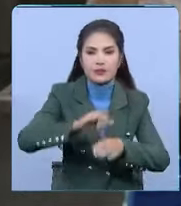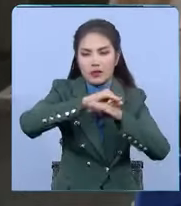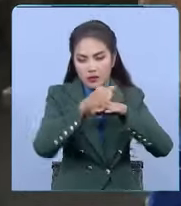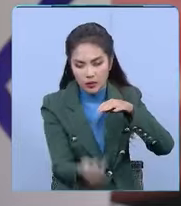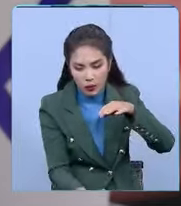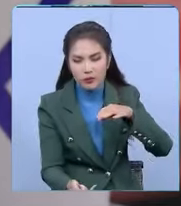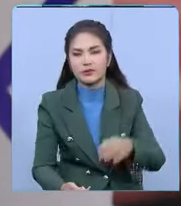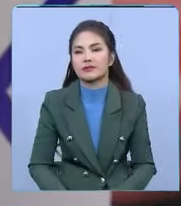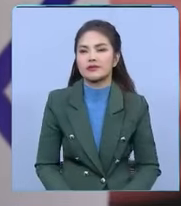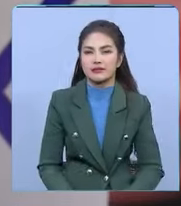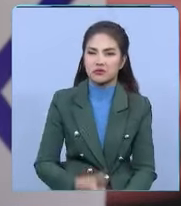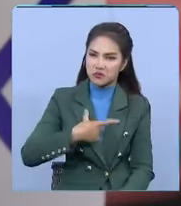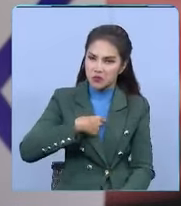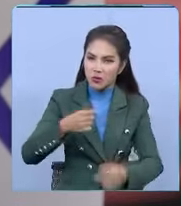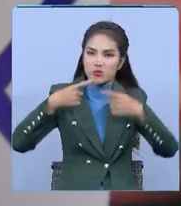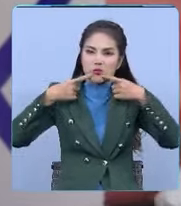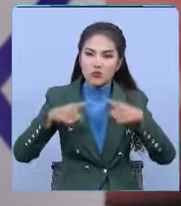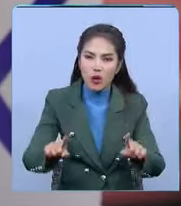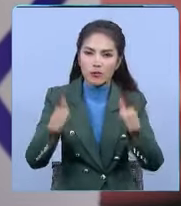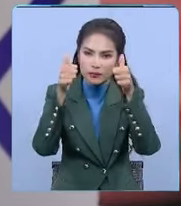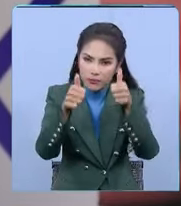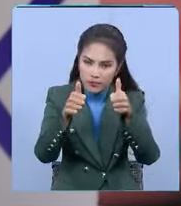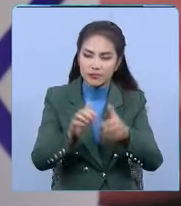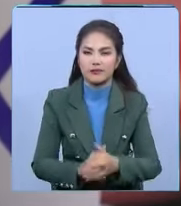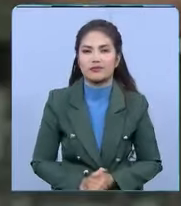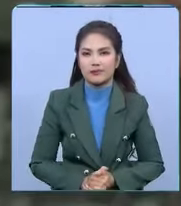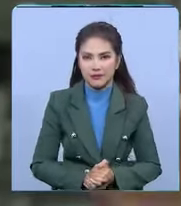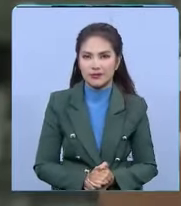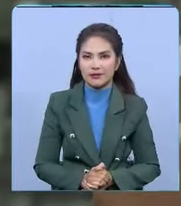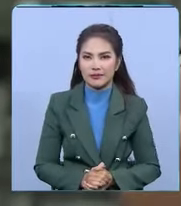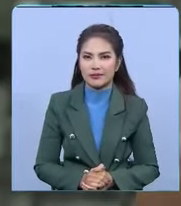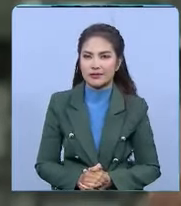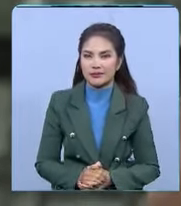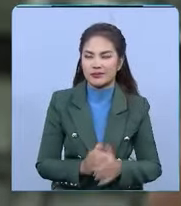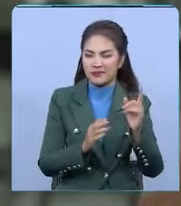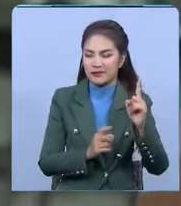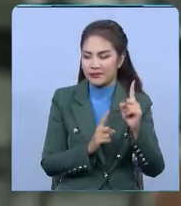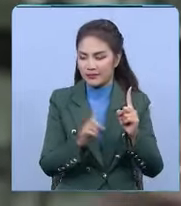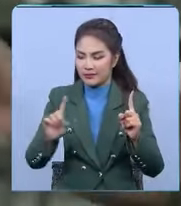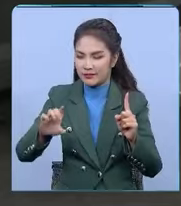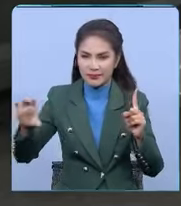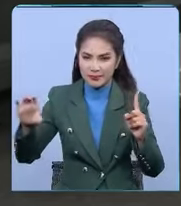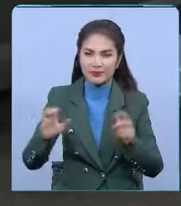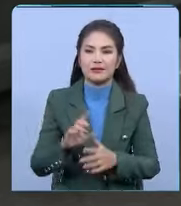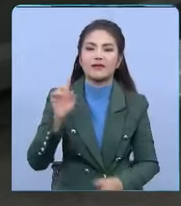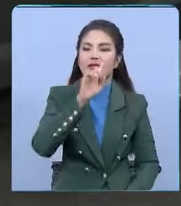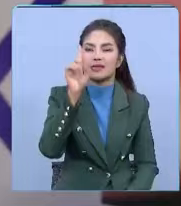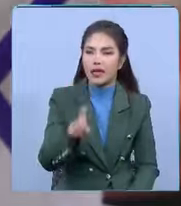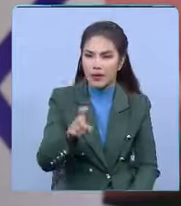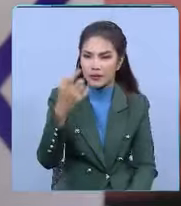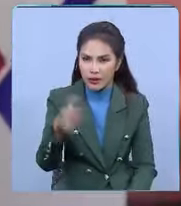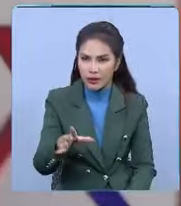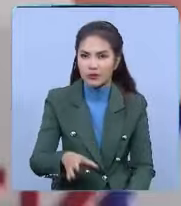โอ้แต่ผมชอบคำตอบของท่านมากกว่าชักคำเฉลยของผมนะฮะคนที่1คนที่100เพราะอยู่ริมโอ้โหผ่านมาแล้ว1คำถามครับถ้าพร้อมแล้วหมุนเลย